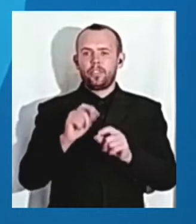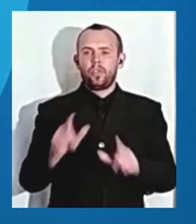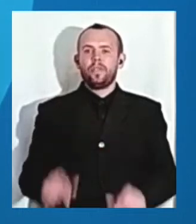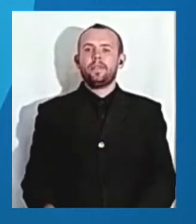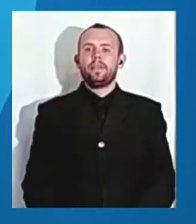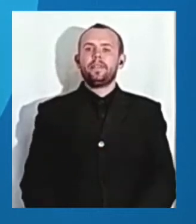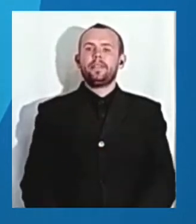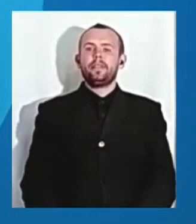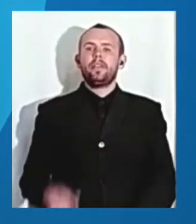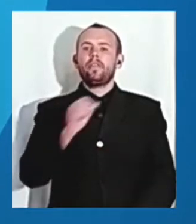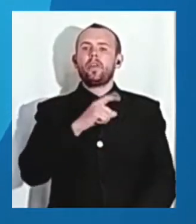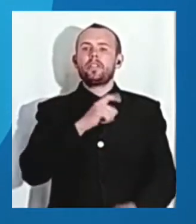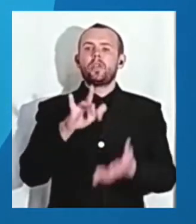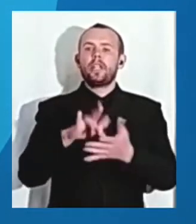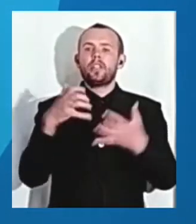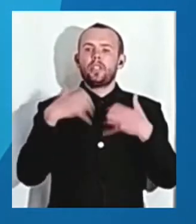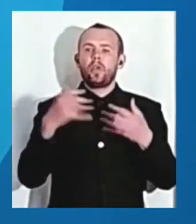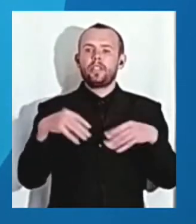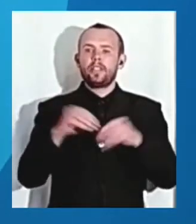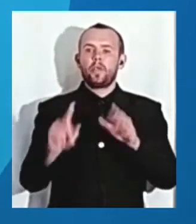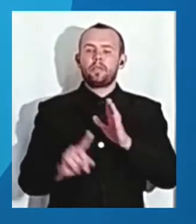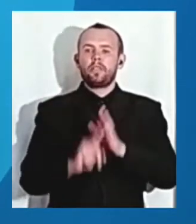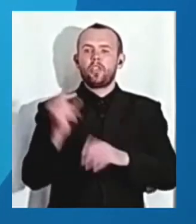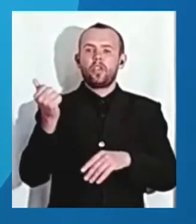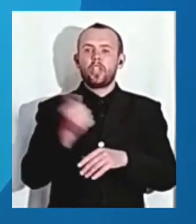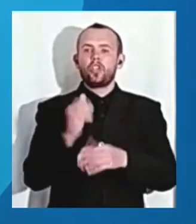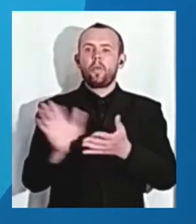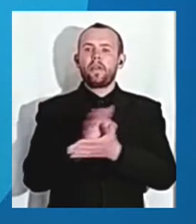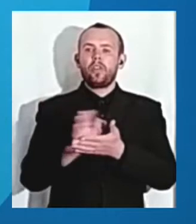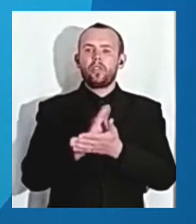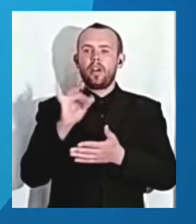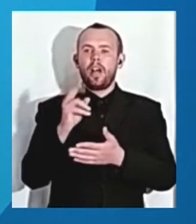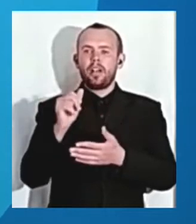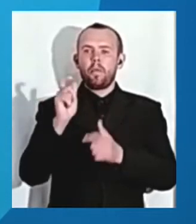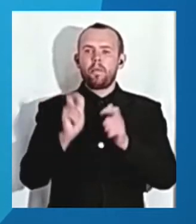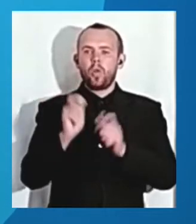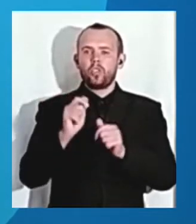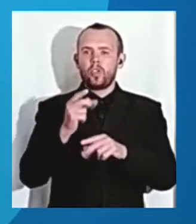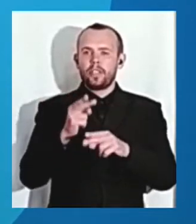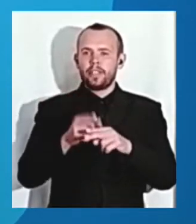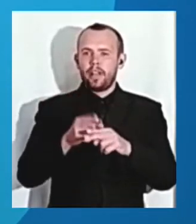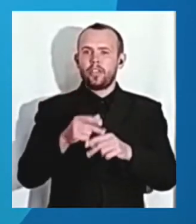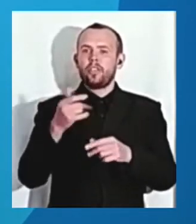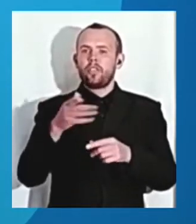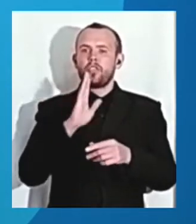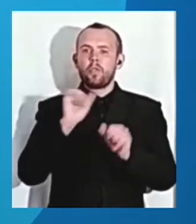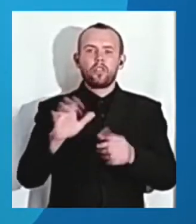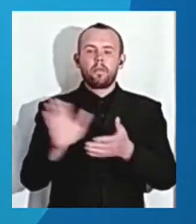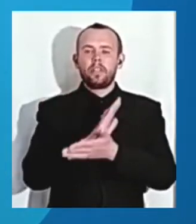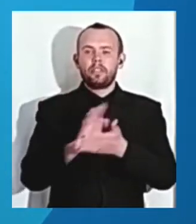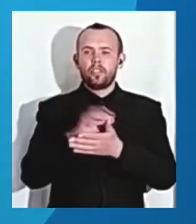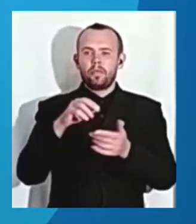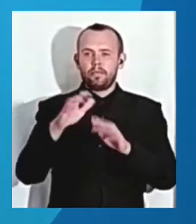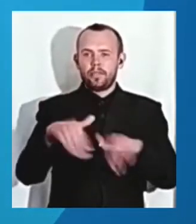У Одеському центрі здоров'я сім'ї розпочався тиждень профілактики рака молочної залози. Кожна жінка може безкоштовно пройти обстеження на